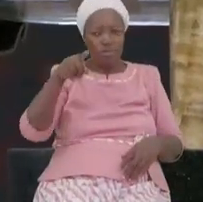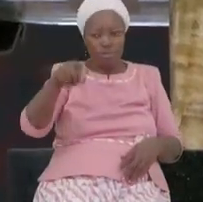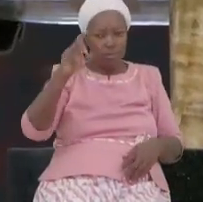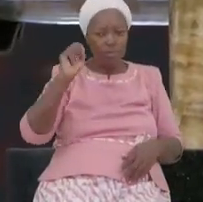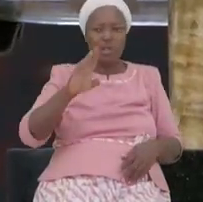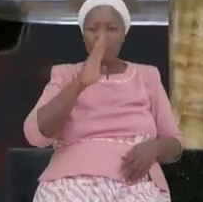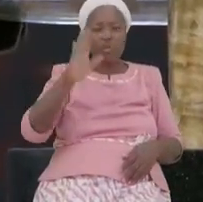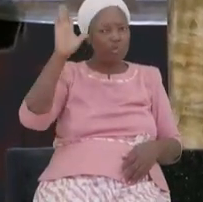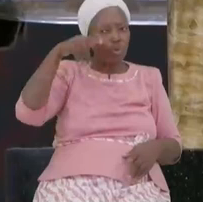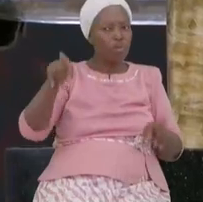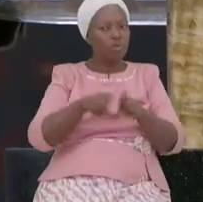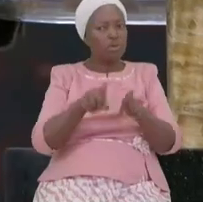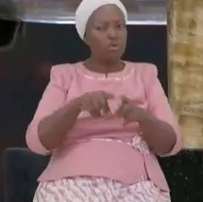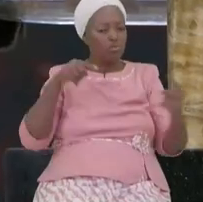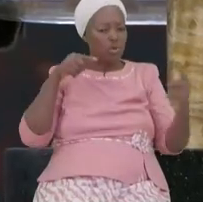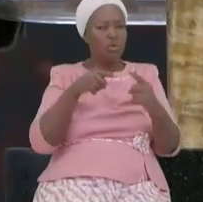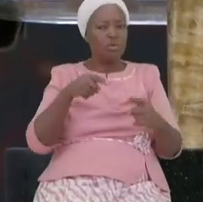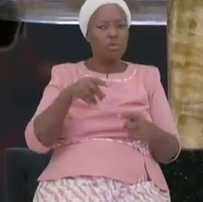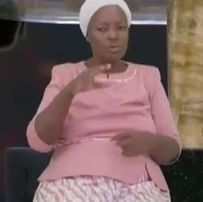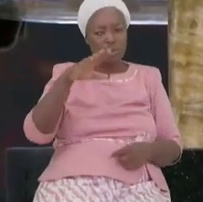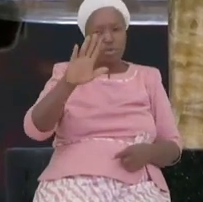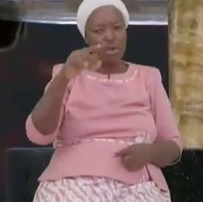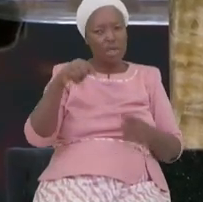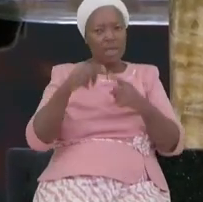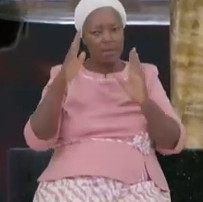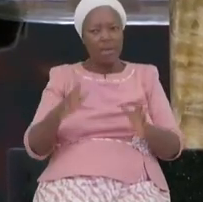tu dois être plus têtu envers lui. Il dit, ah,